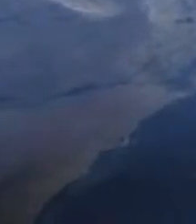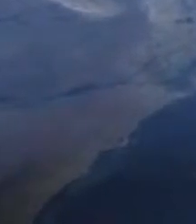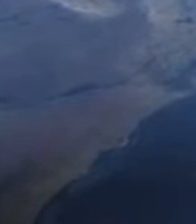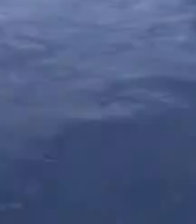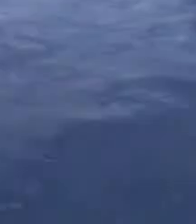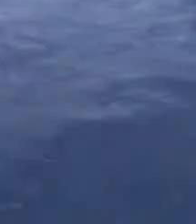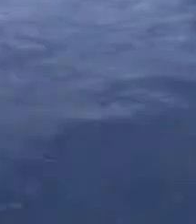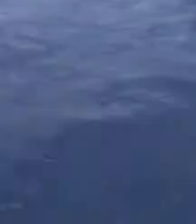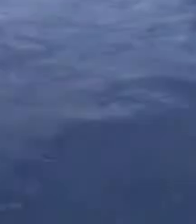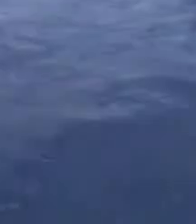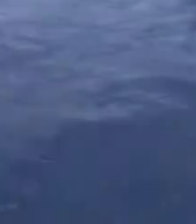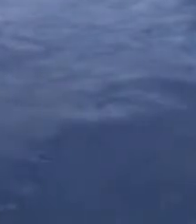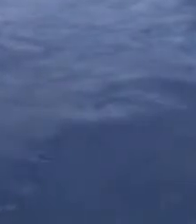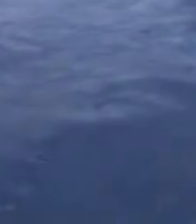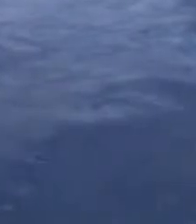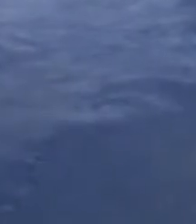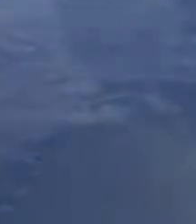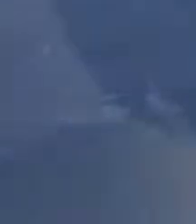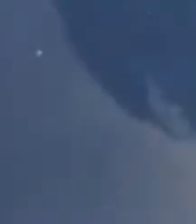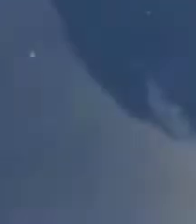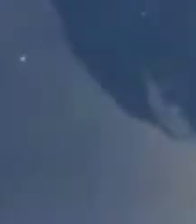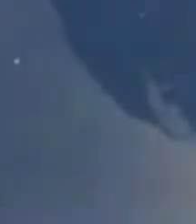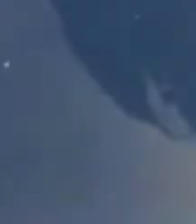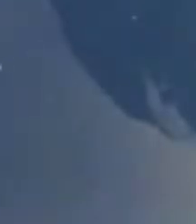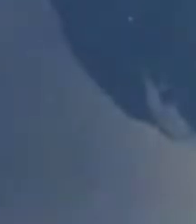na sɛ wokɔ wie mu a